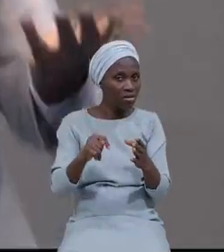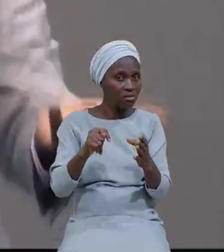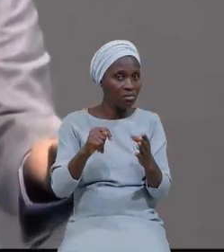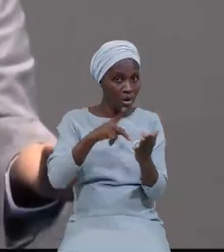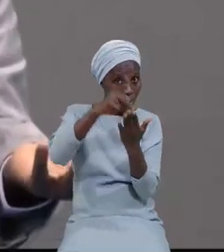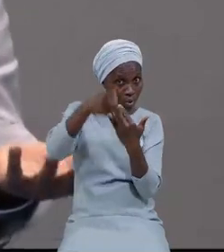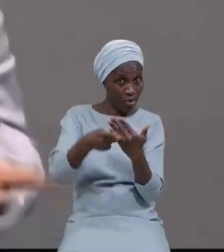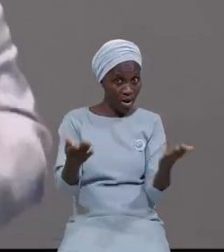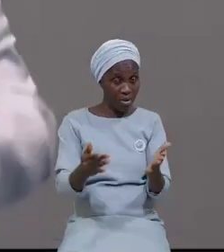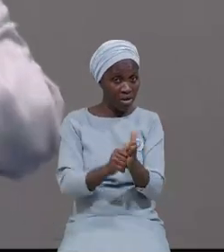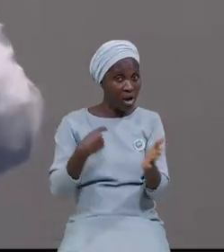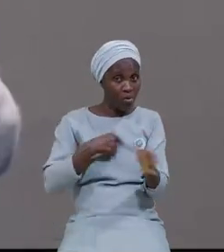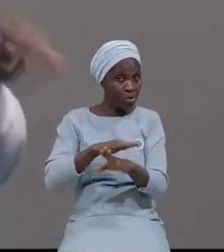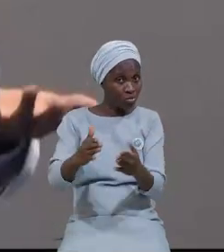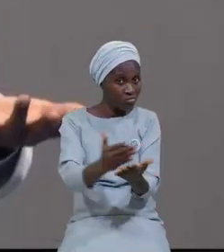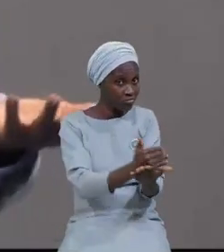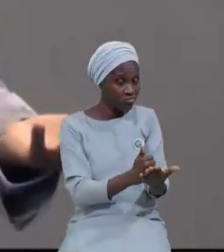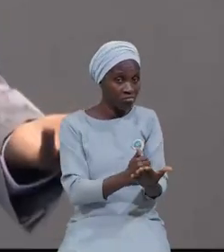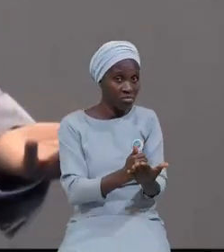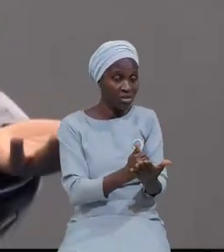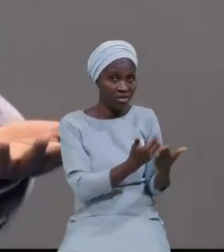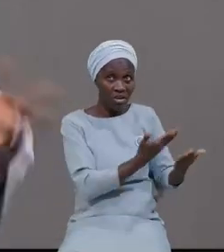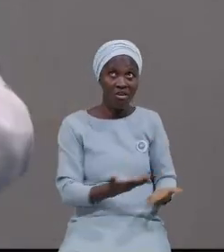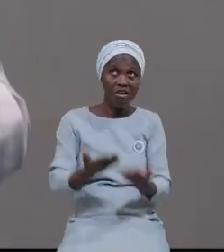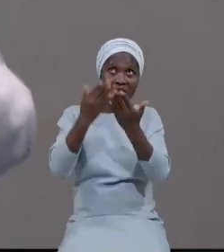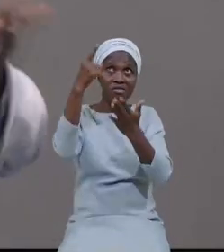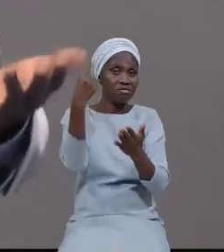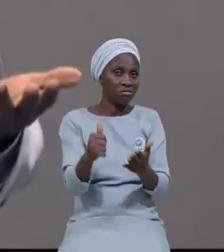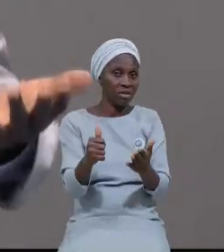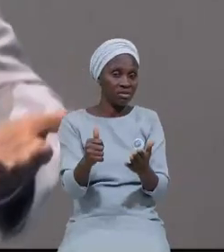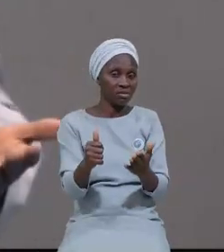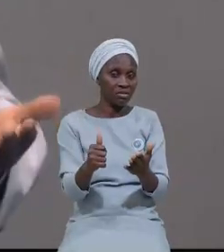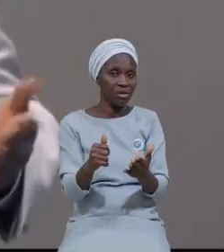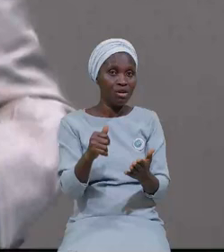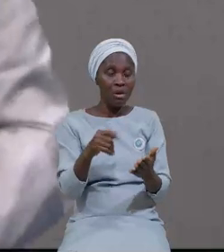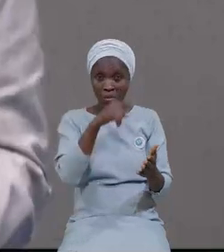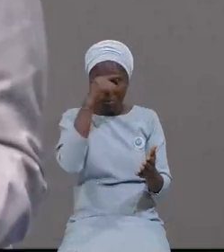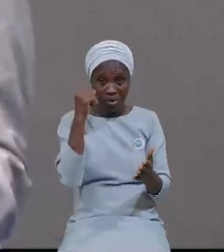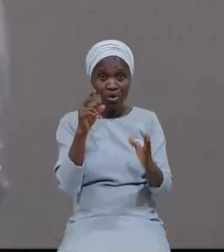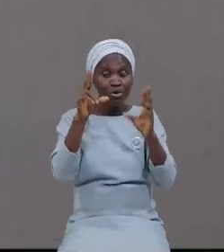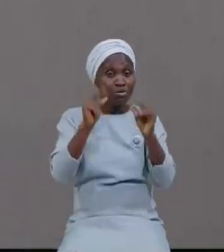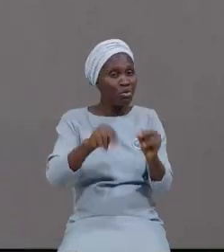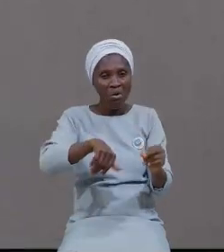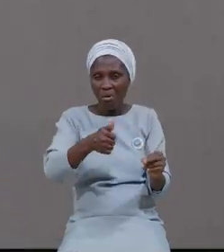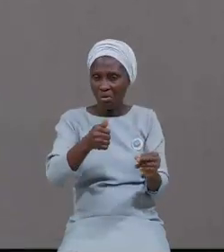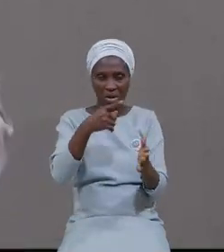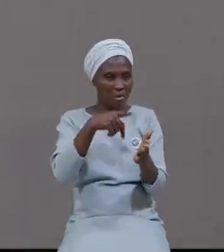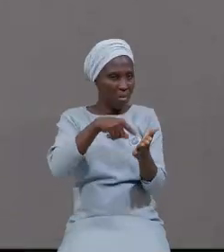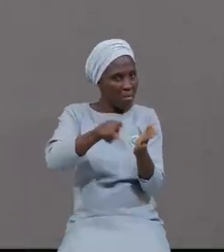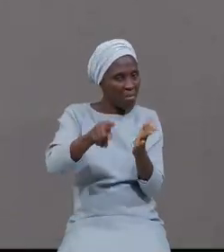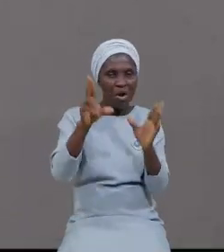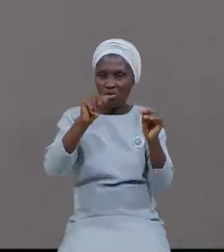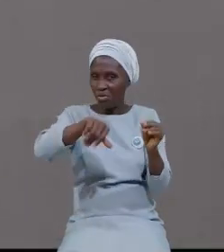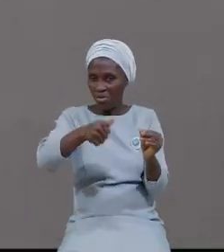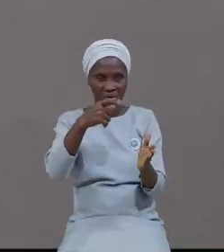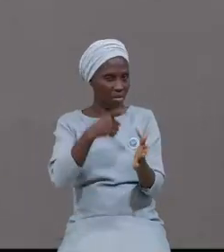d'offrande pourquoi pour que vous comprenez qu'il y a pas d'autrees payement il y a pas d'autres prix il y a